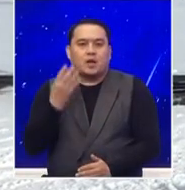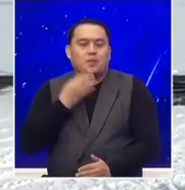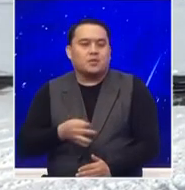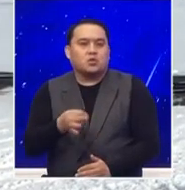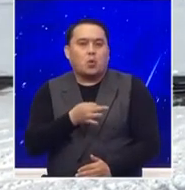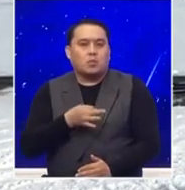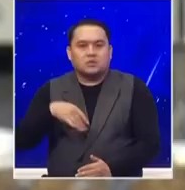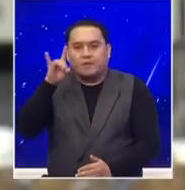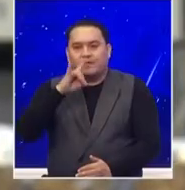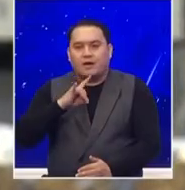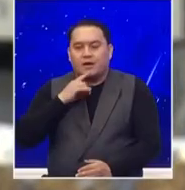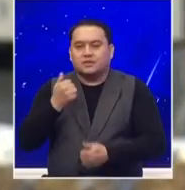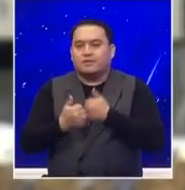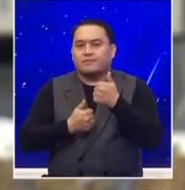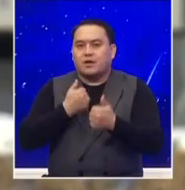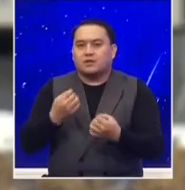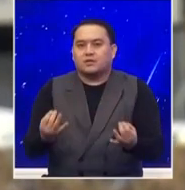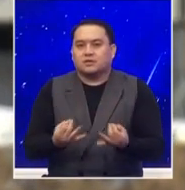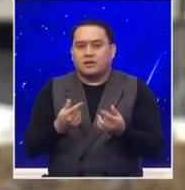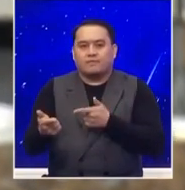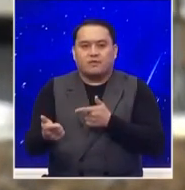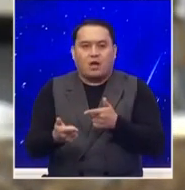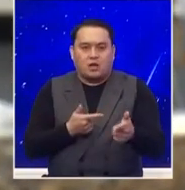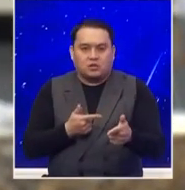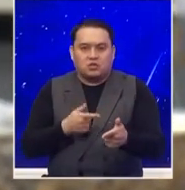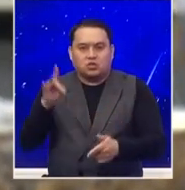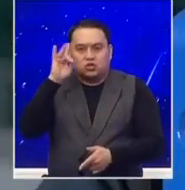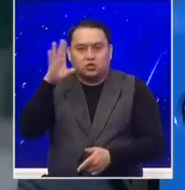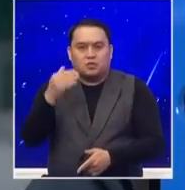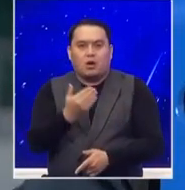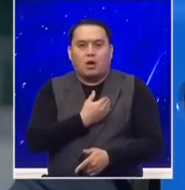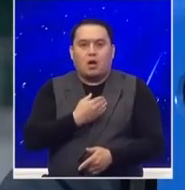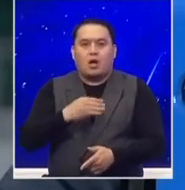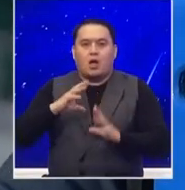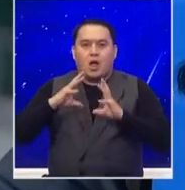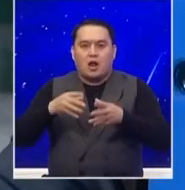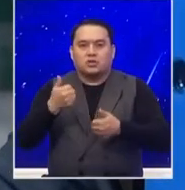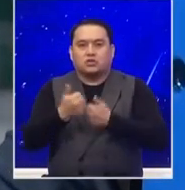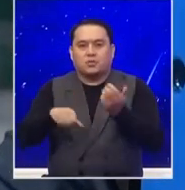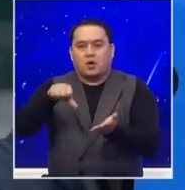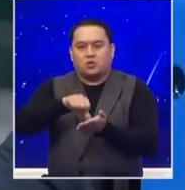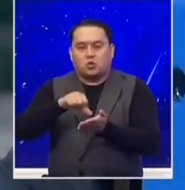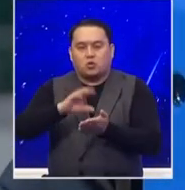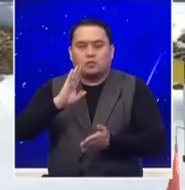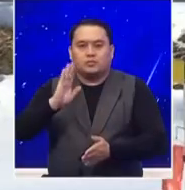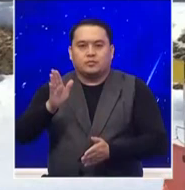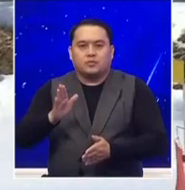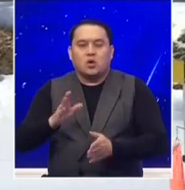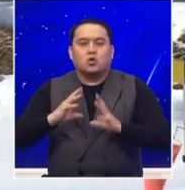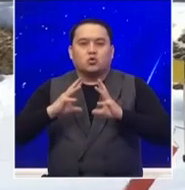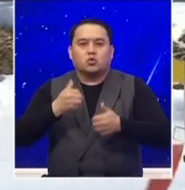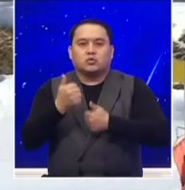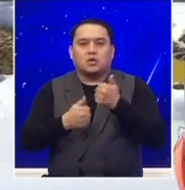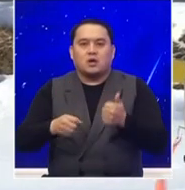командасы Қазақстан біріншілігіне қызу дайындалып жатыр. Чемпион атанғандар әлем чемпионатында ел намысын қорғайтын болады. Дүниежүзілік